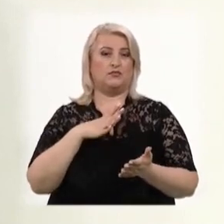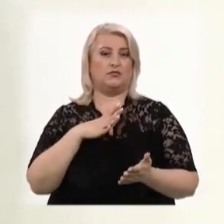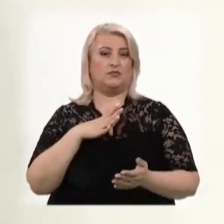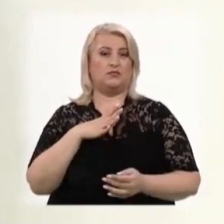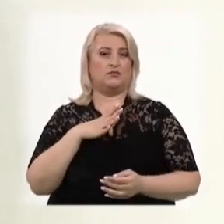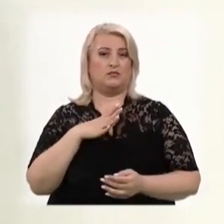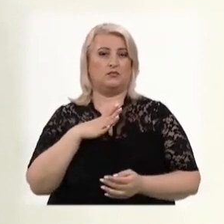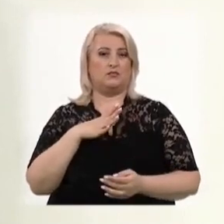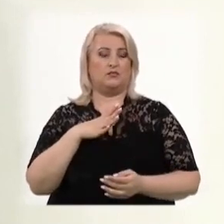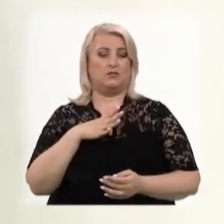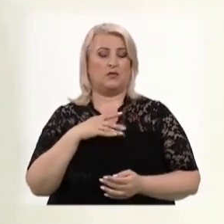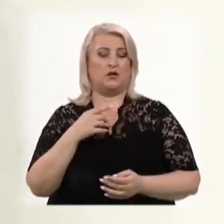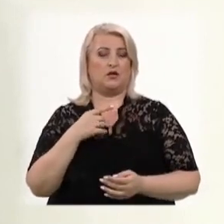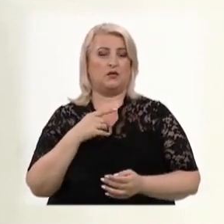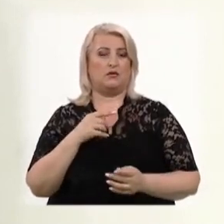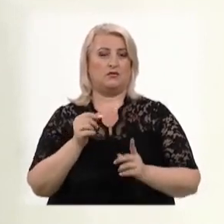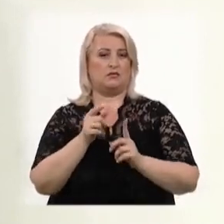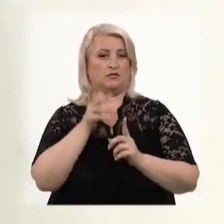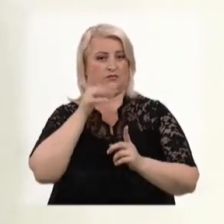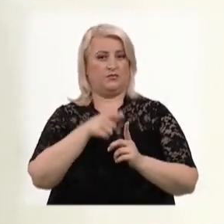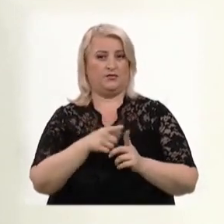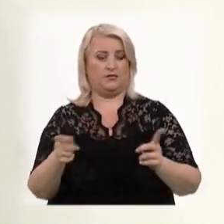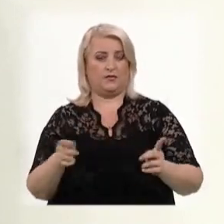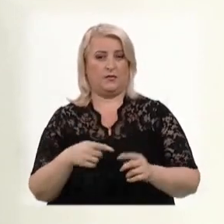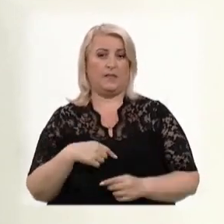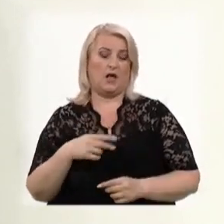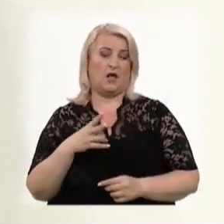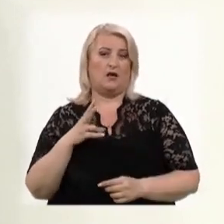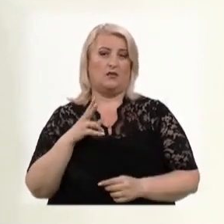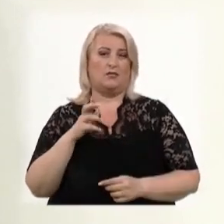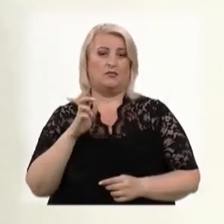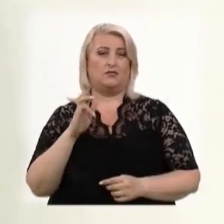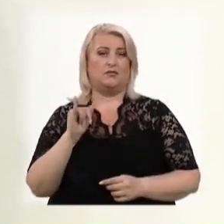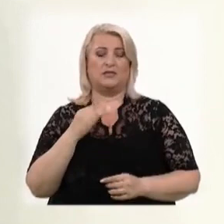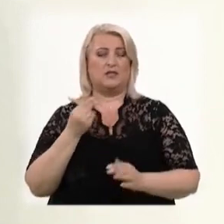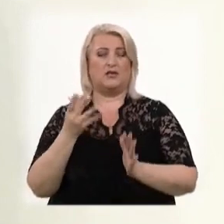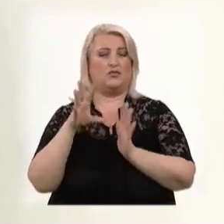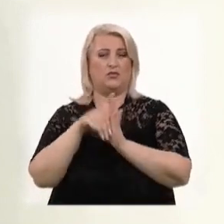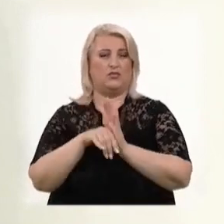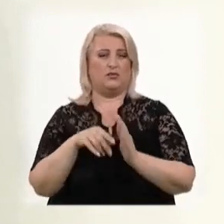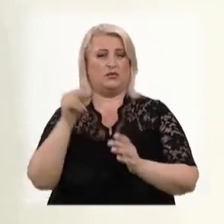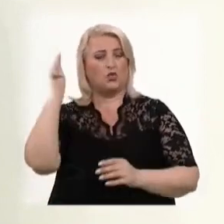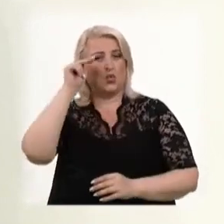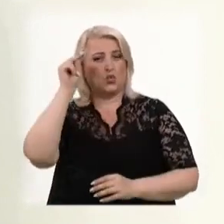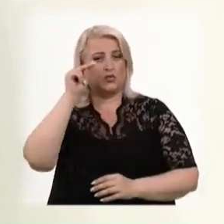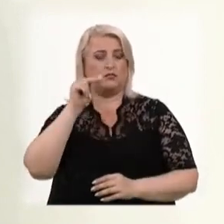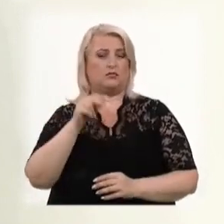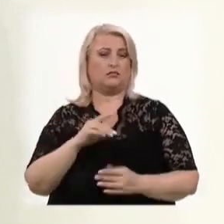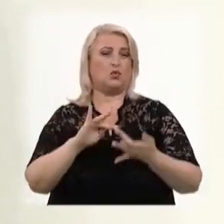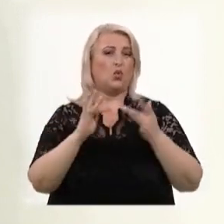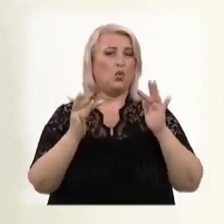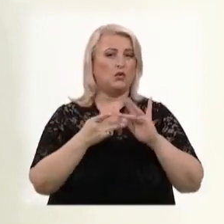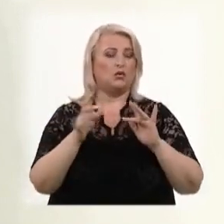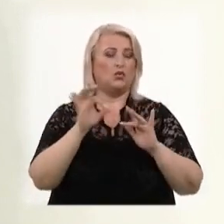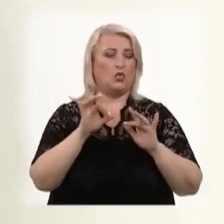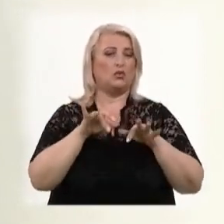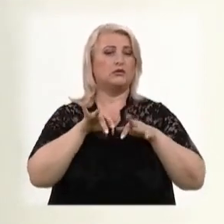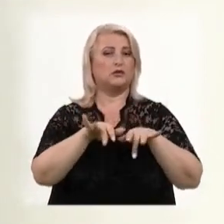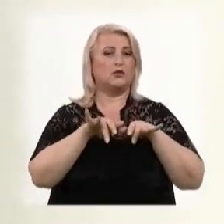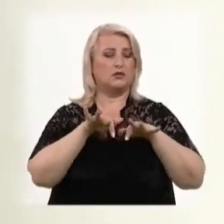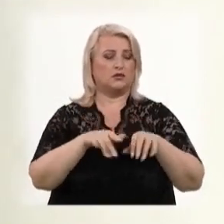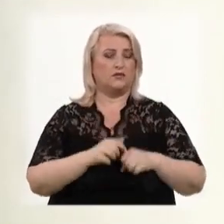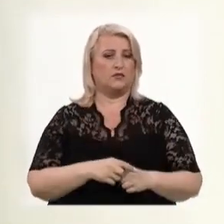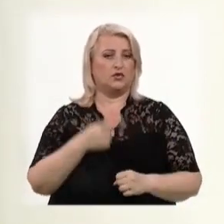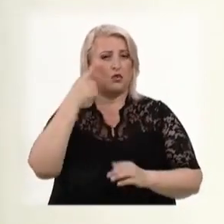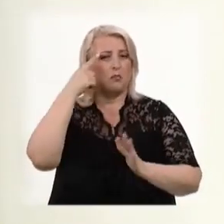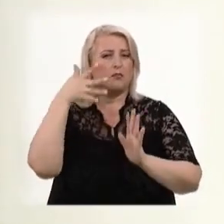mici cursuri nu contează online offline la mine la tine nu contează unde le am întrebare este despre acțiune să